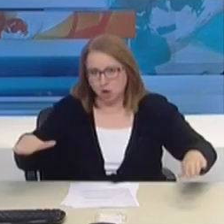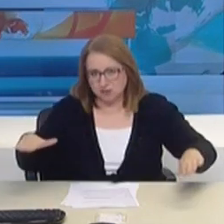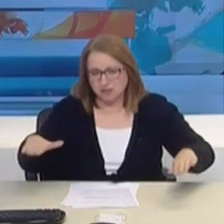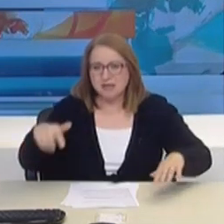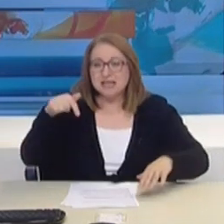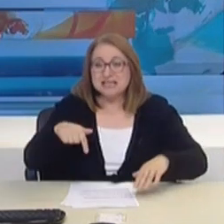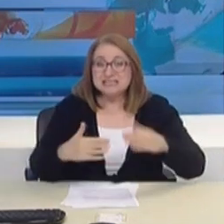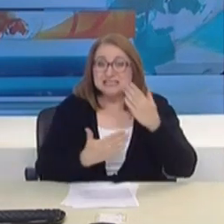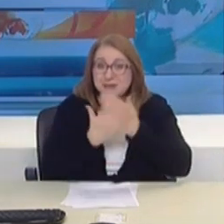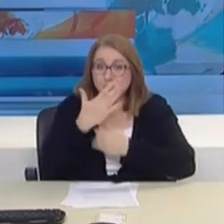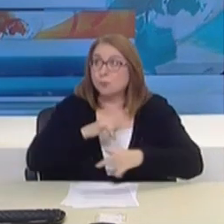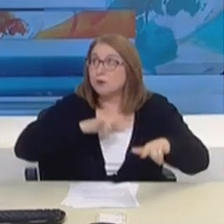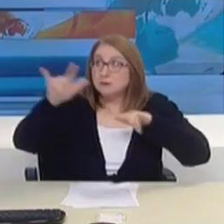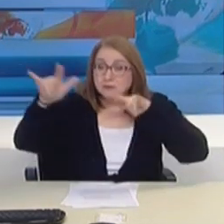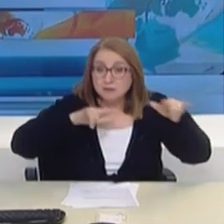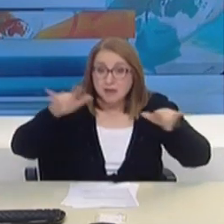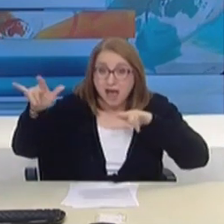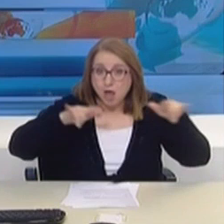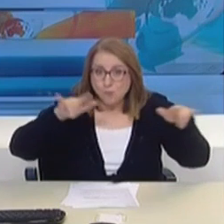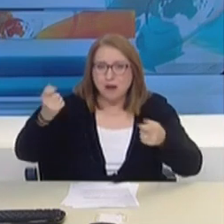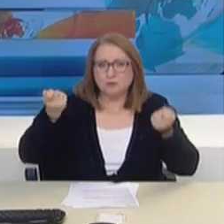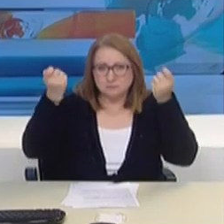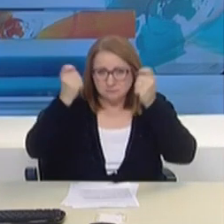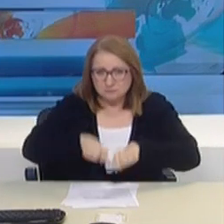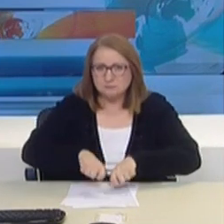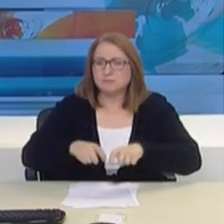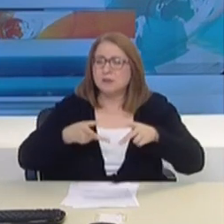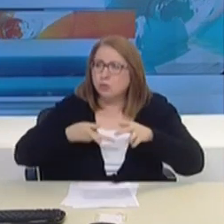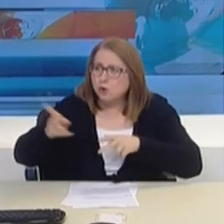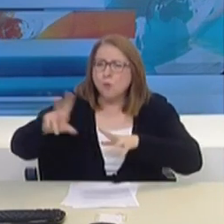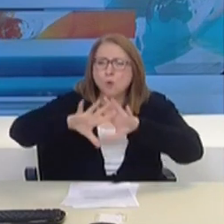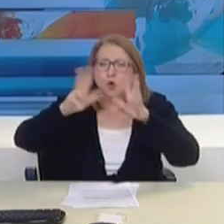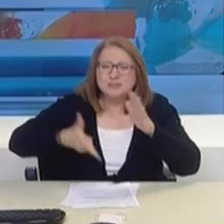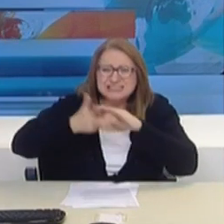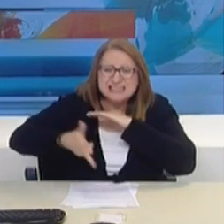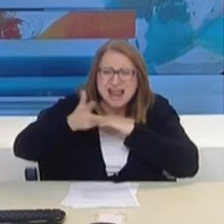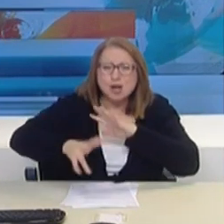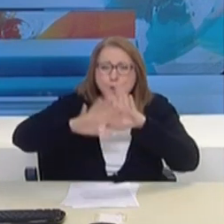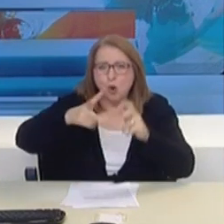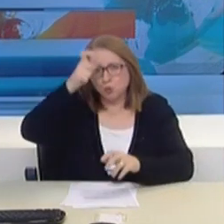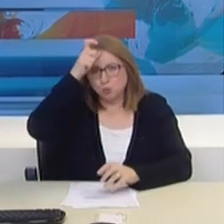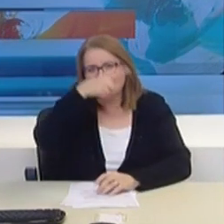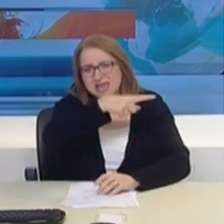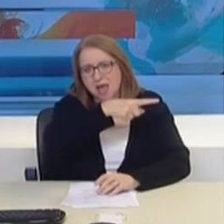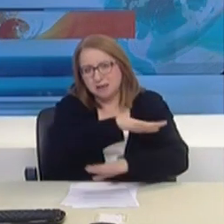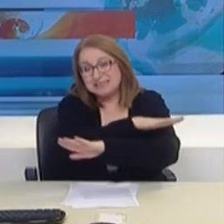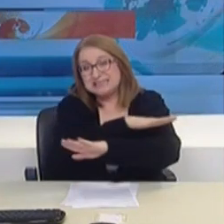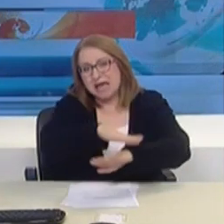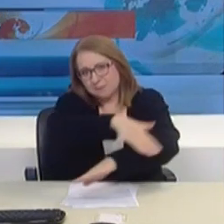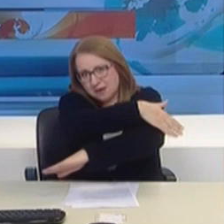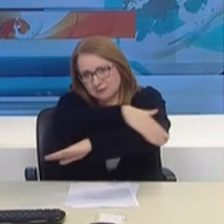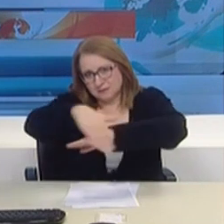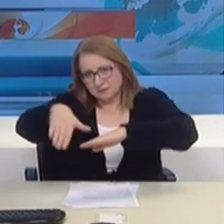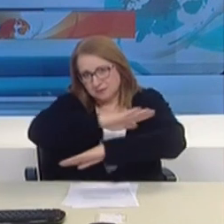πρωί διακόπησαν και όλες οι συνδέσεις αεροπορικές, οδικές, σιδηροδρομικές με την Τουρκία. Επιτρέπεται